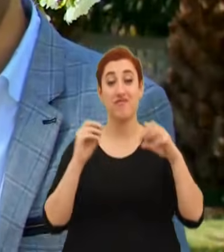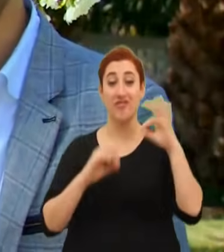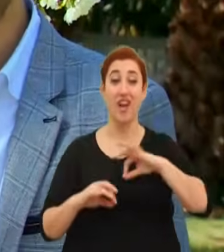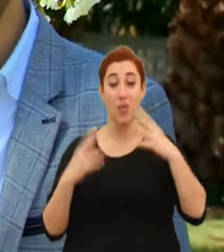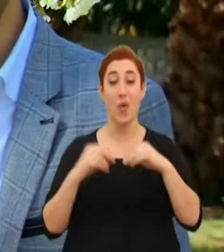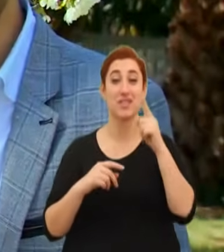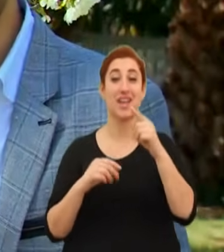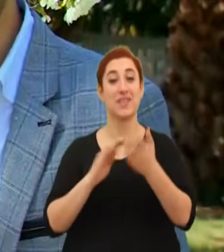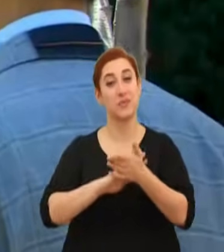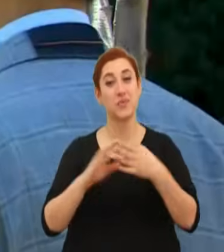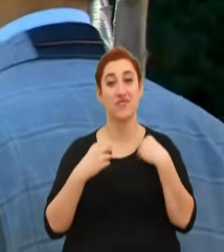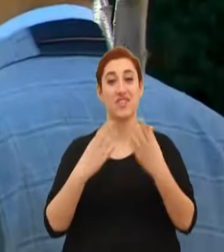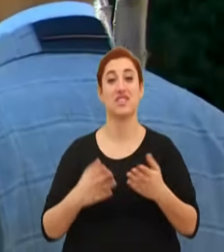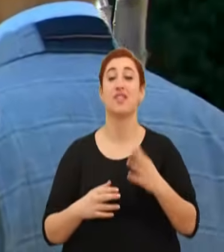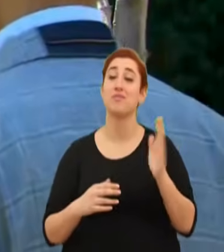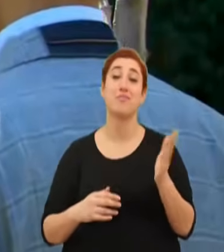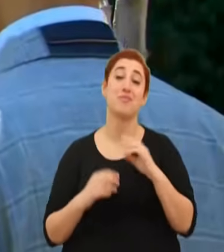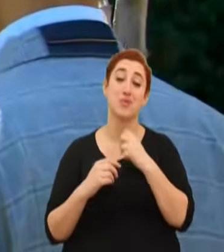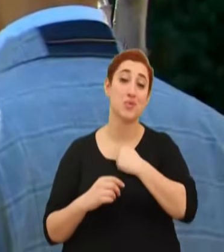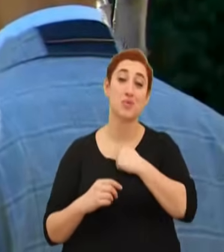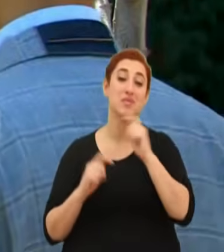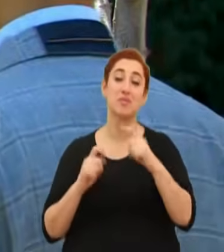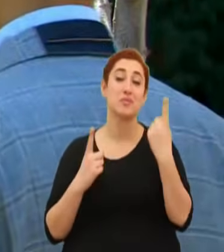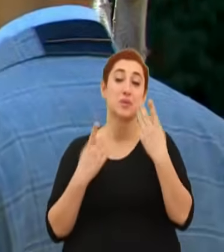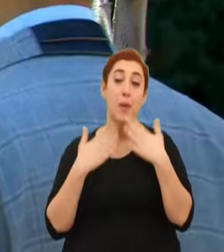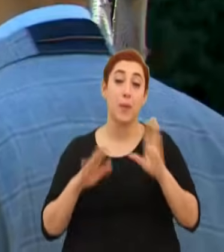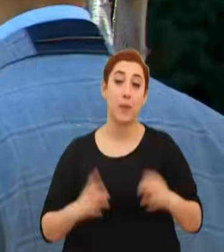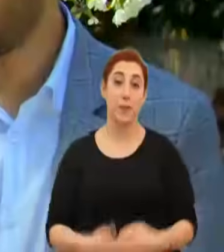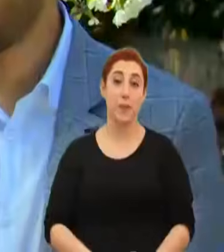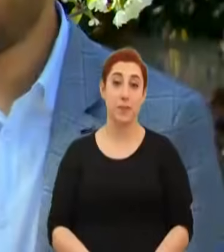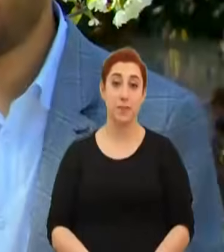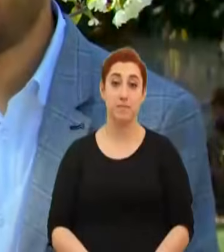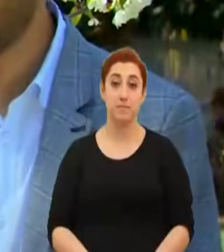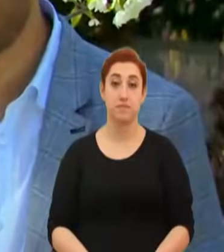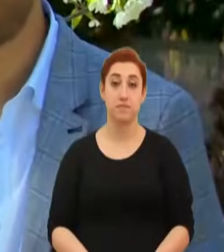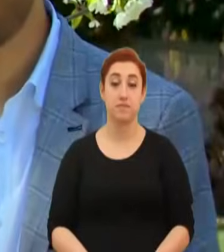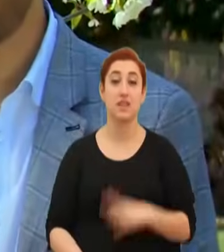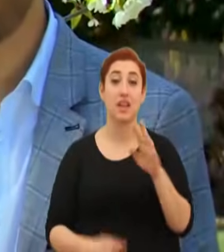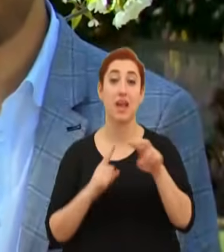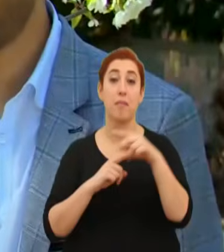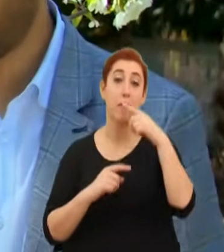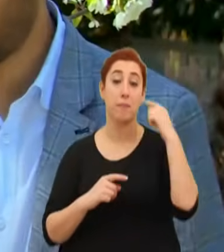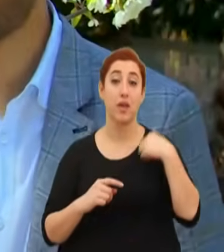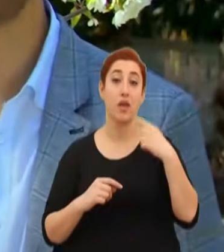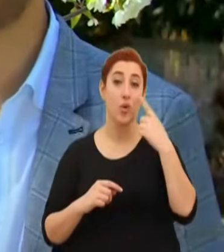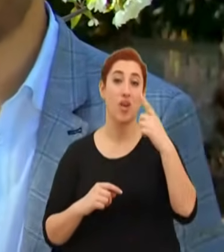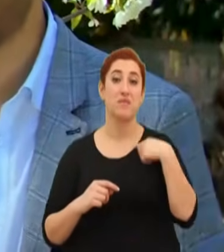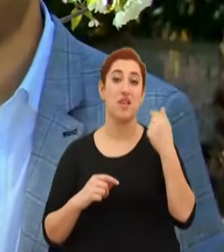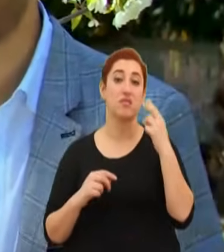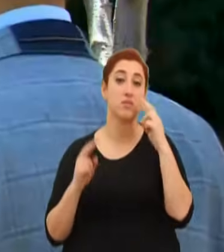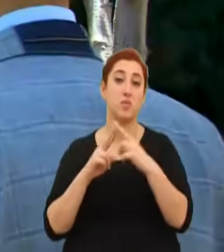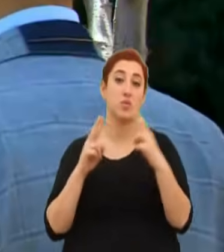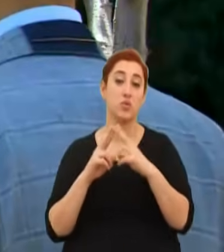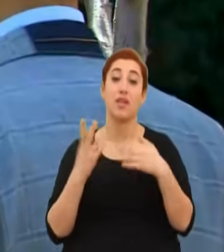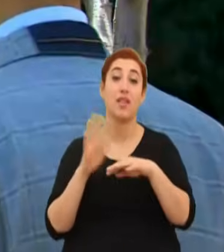gelseydi de sana kömek edebilseydim. Maalesef. Yapabileceğin hiçbir şey yok Ramin. Zaten Kemal Bey'e göre biz artık az az